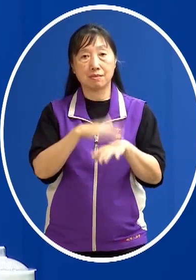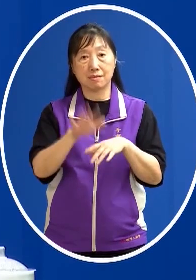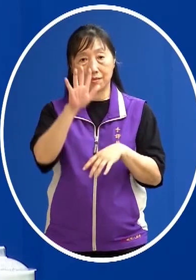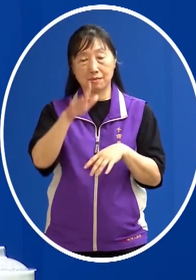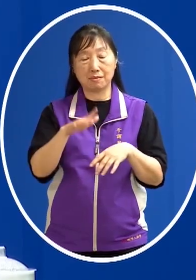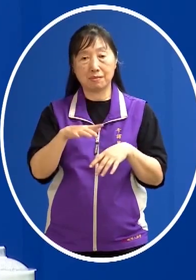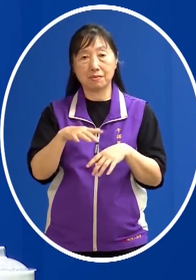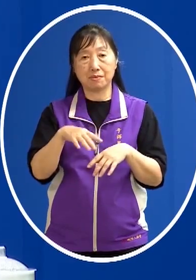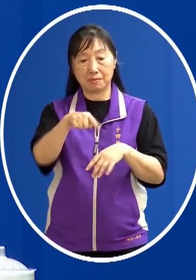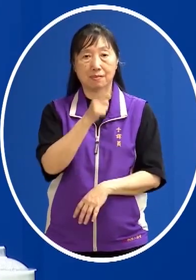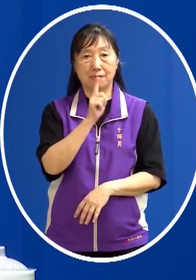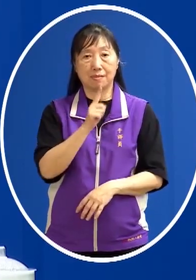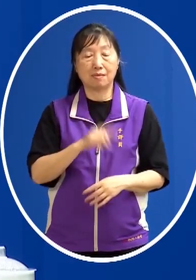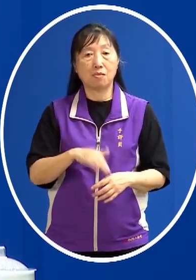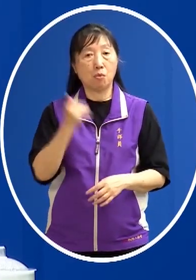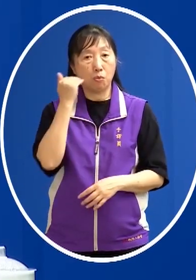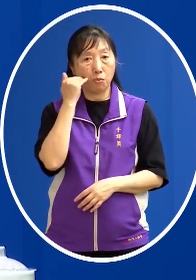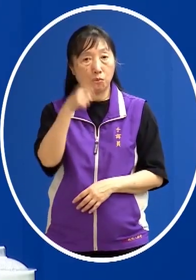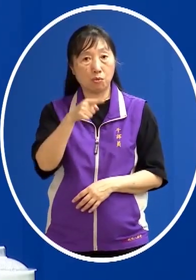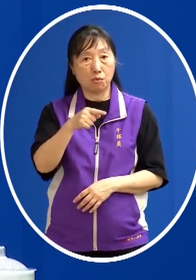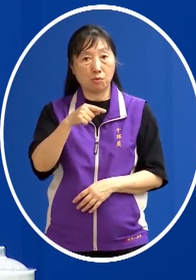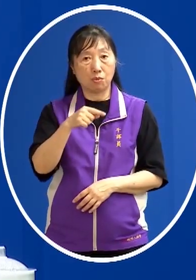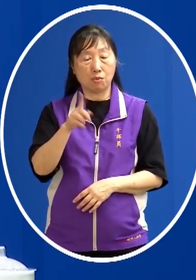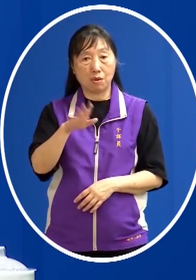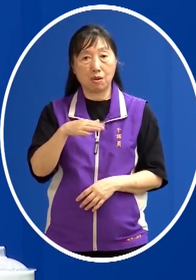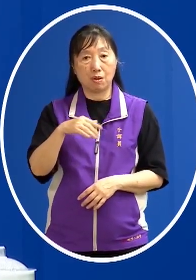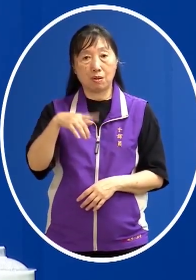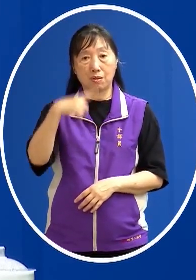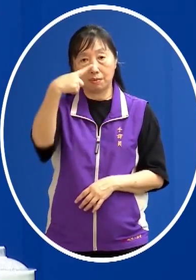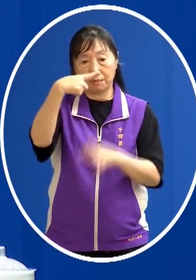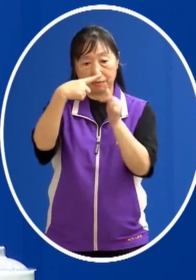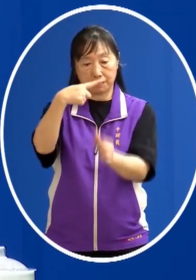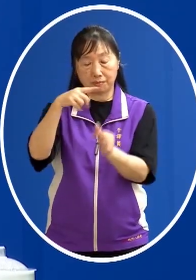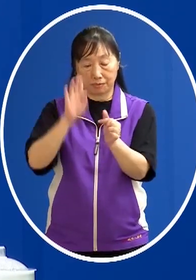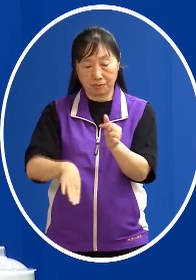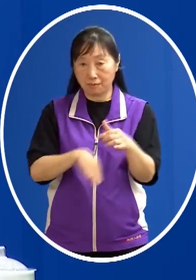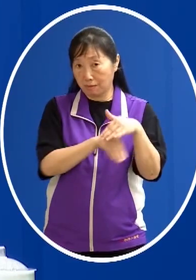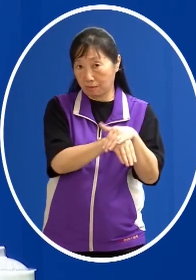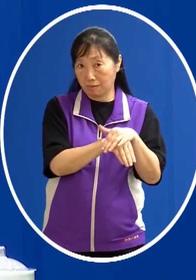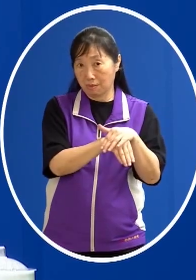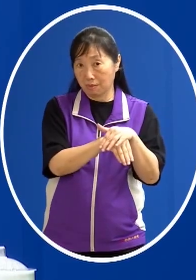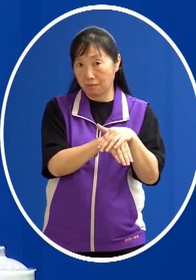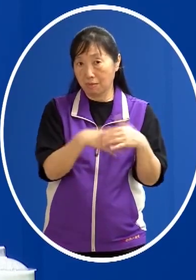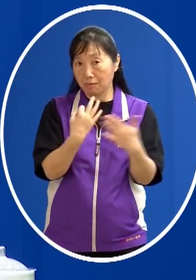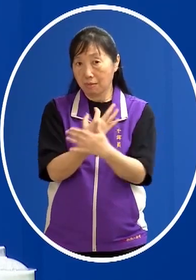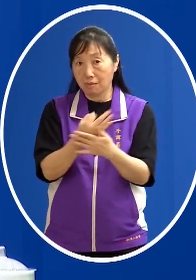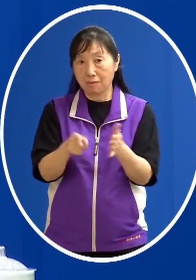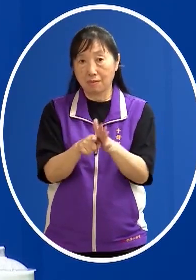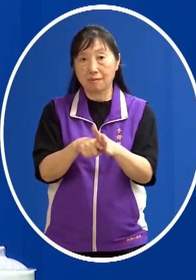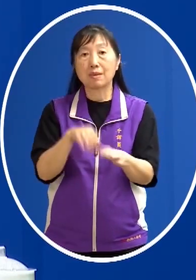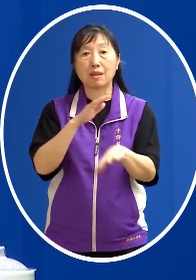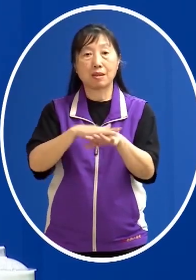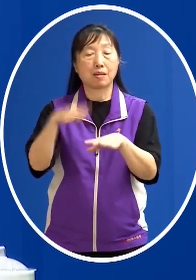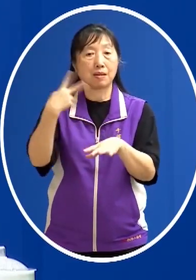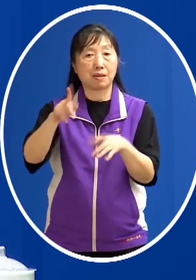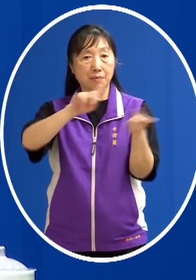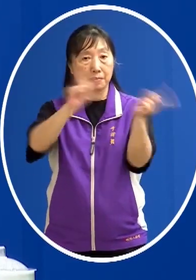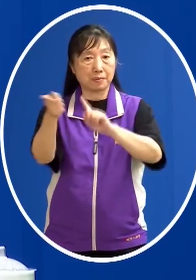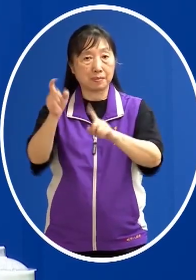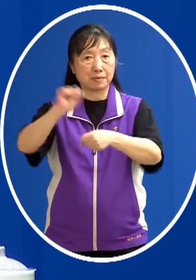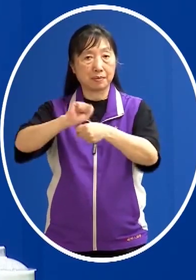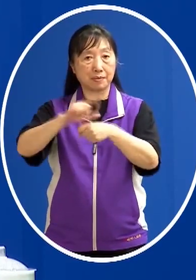性来调整机制。低于1亿片的库存的时候，那我们就会从每日征用量